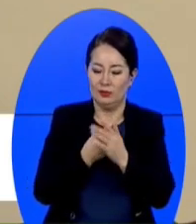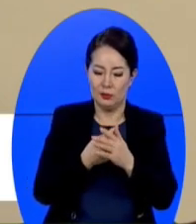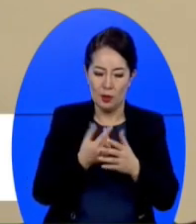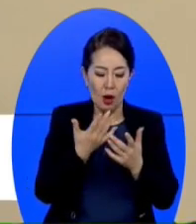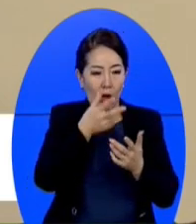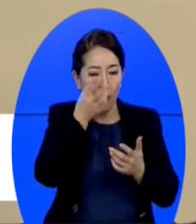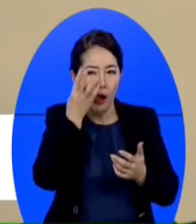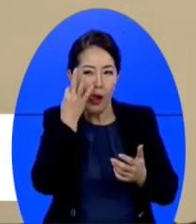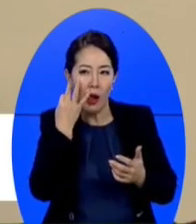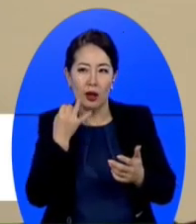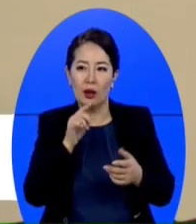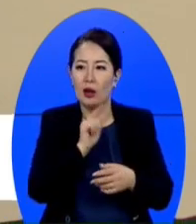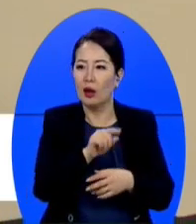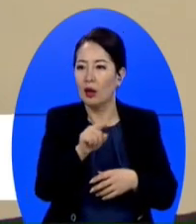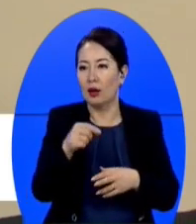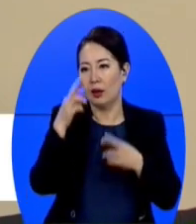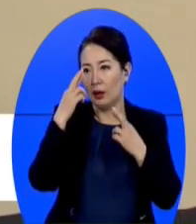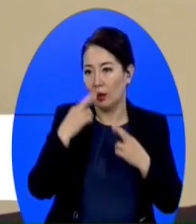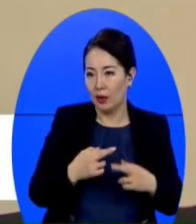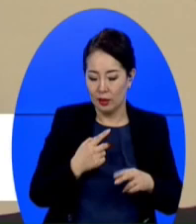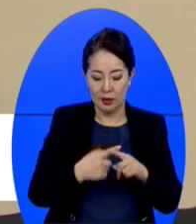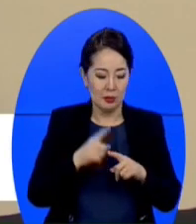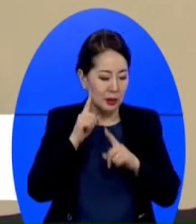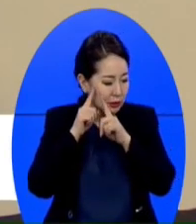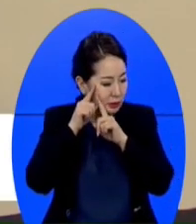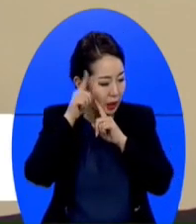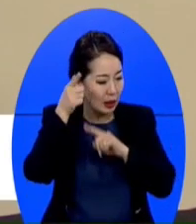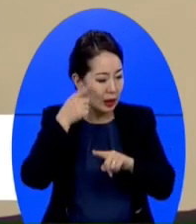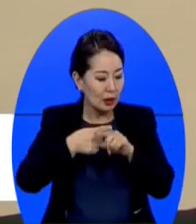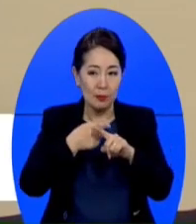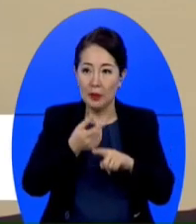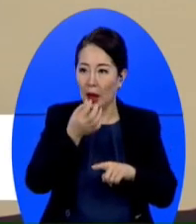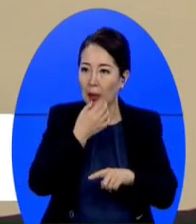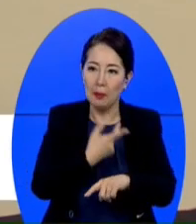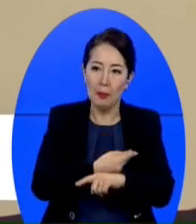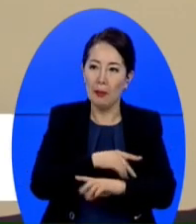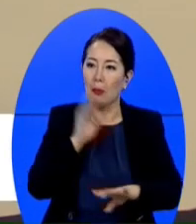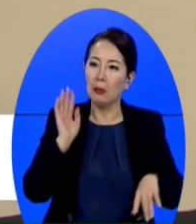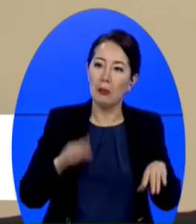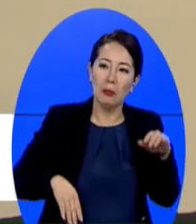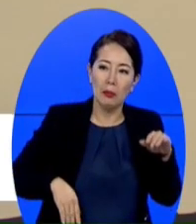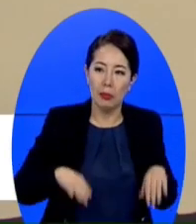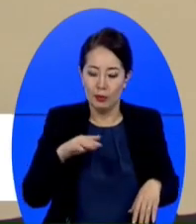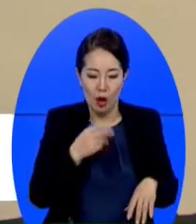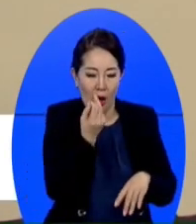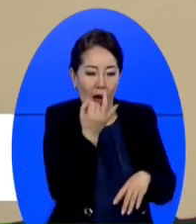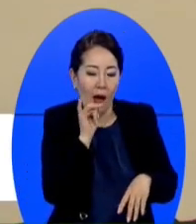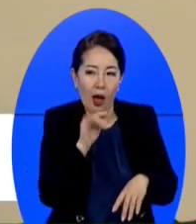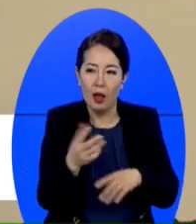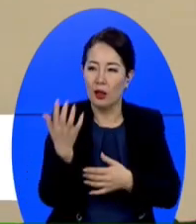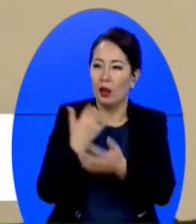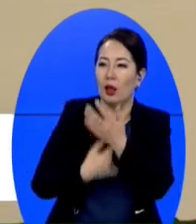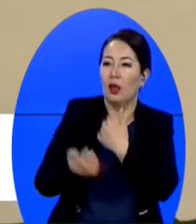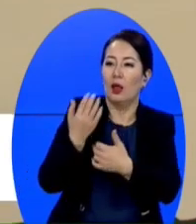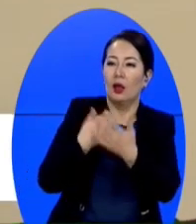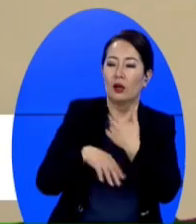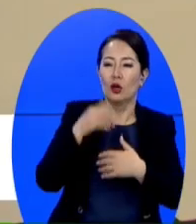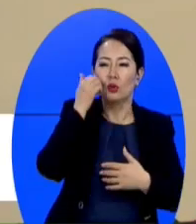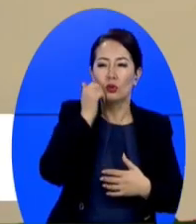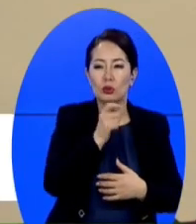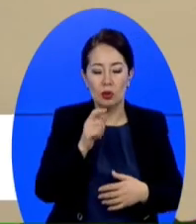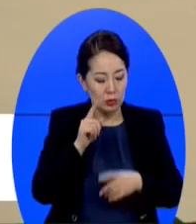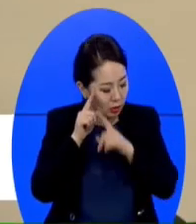олон хоног ясна ядарсан даралт ихсэн дуудганда энэ тариага хэрэглэхгүй одоо бас олон айлчин гэлчин хүлээж авдаг бол настай уулсууд яснаар бол